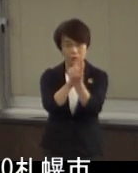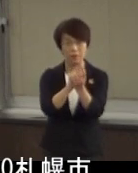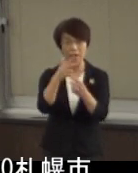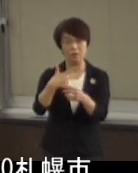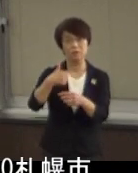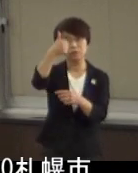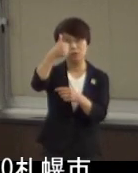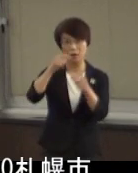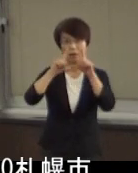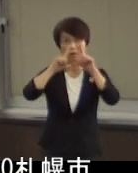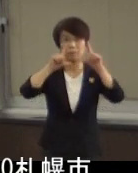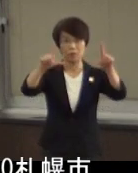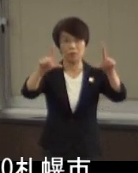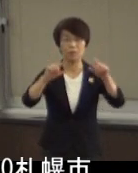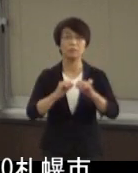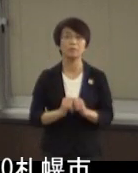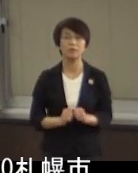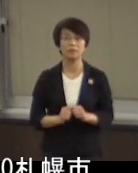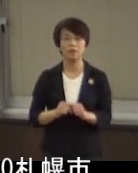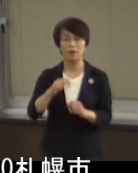表させていただきたい。